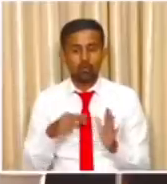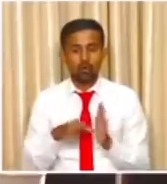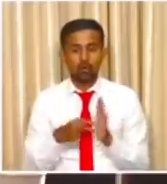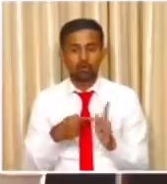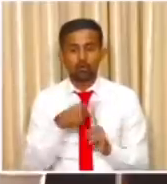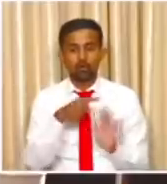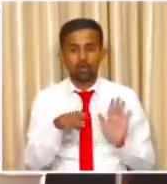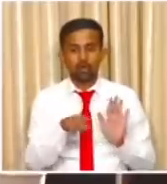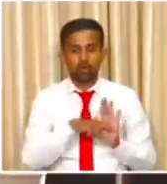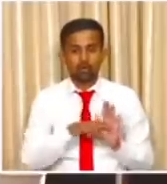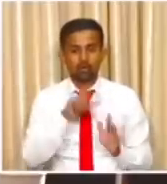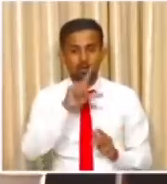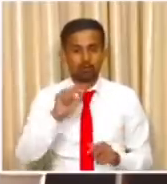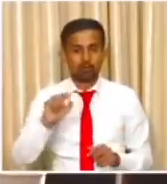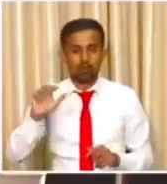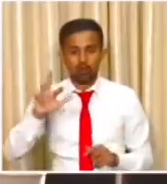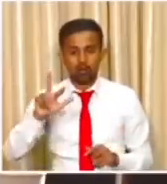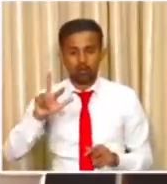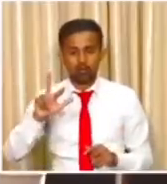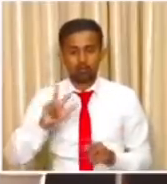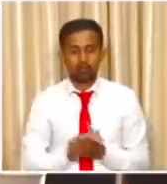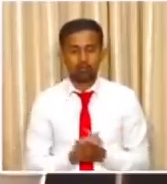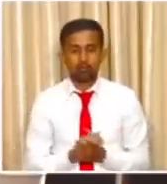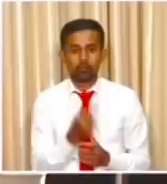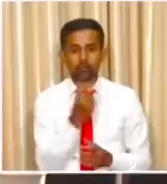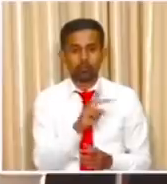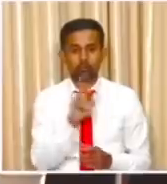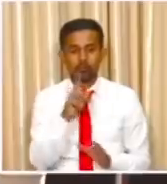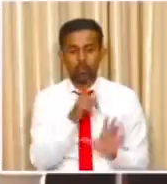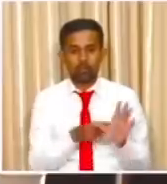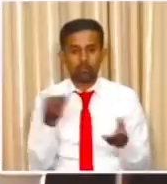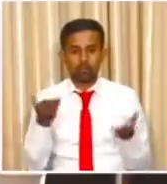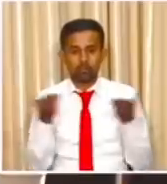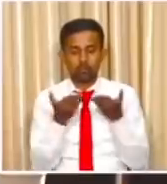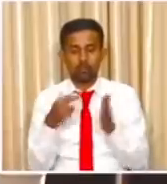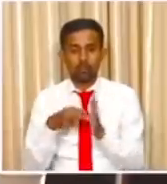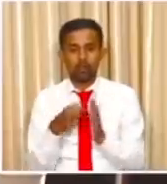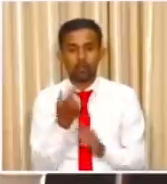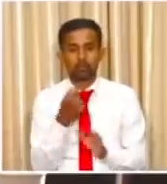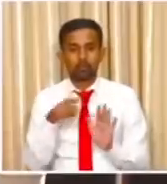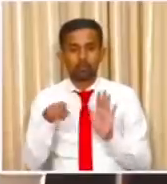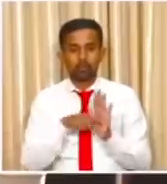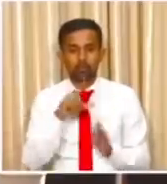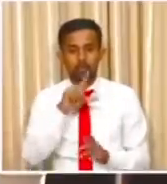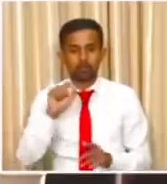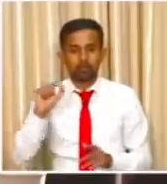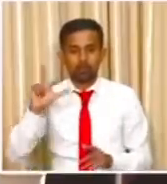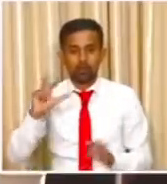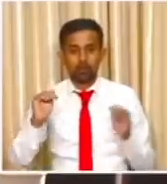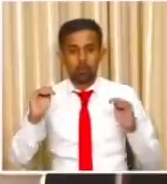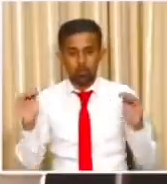වේගය ඍණ 7.8යි. ඒ කියන්නේ 2020 එකට සාපේක්ෂව ආර්ථිකය ඍණ 7.8කින්